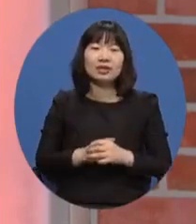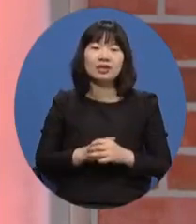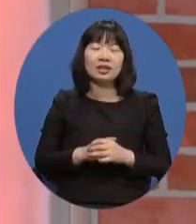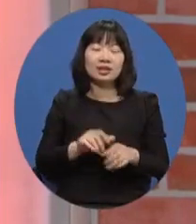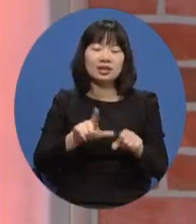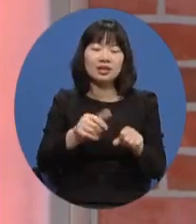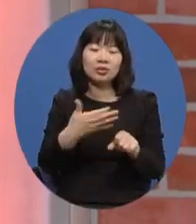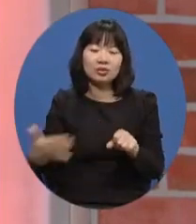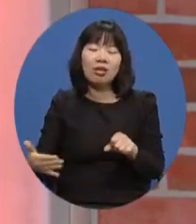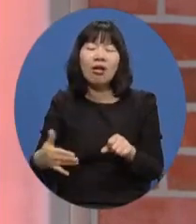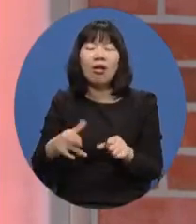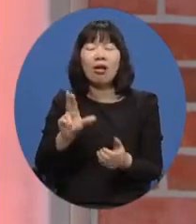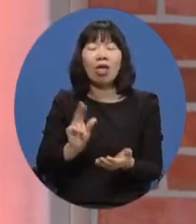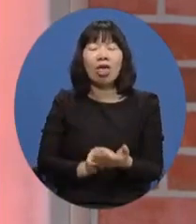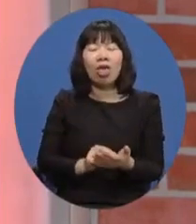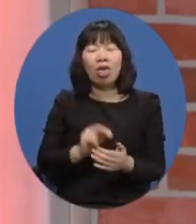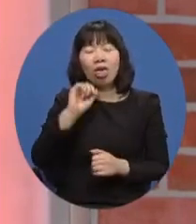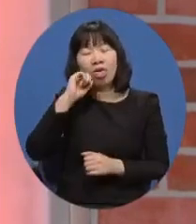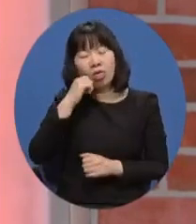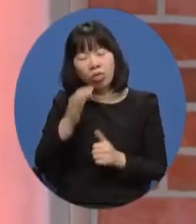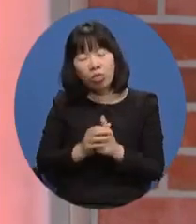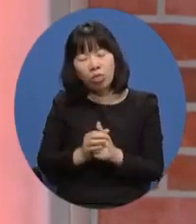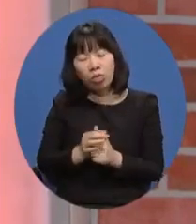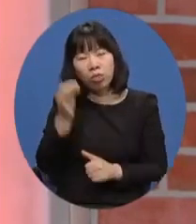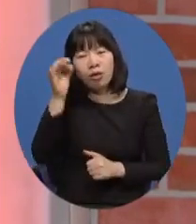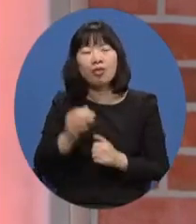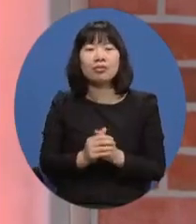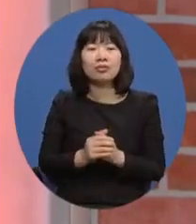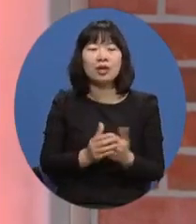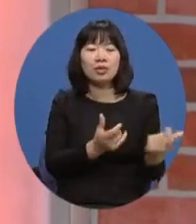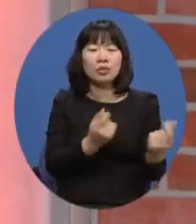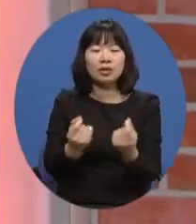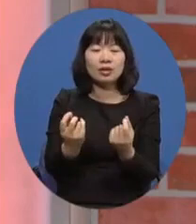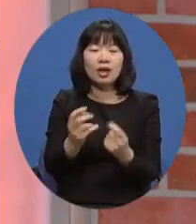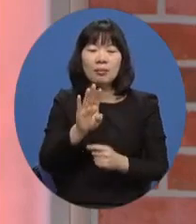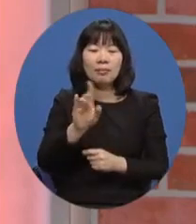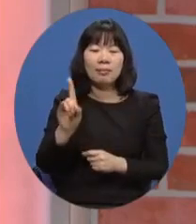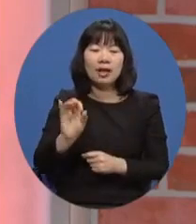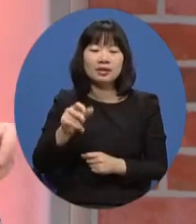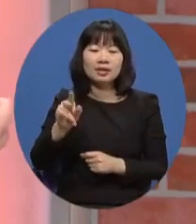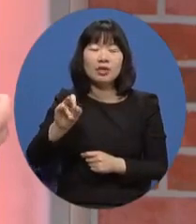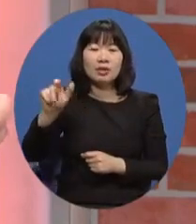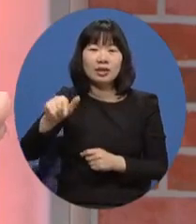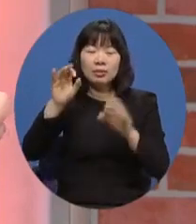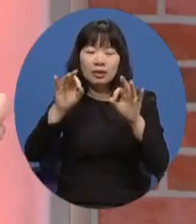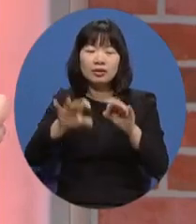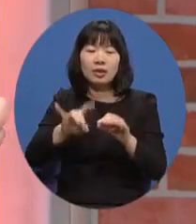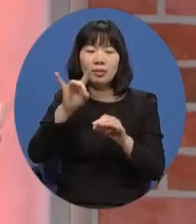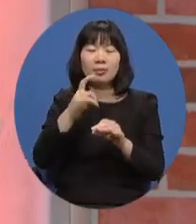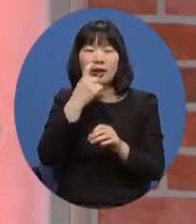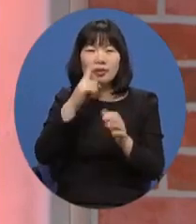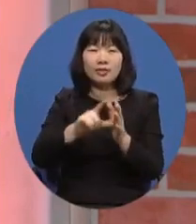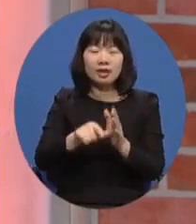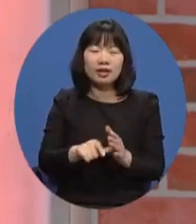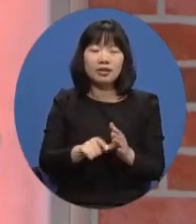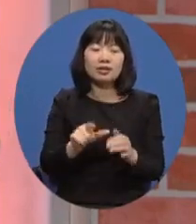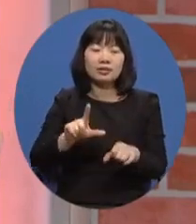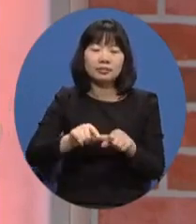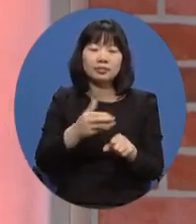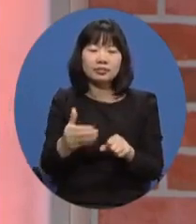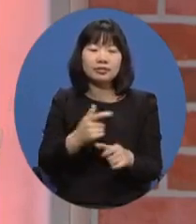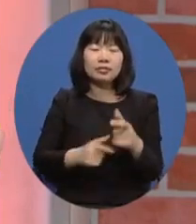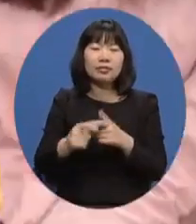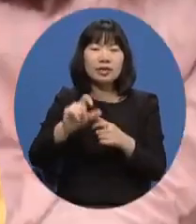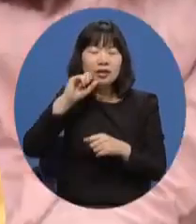날이 갈수록 태산이에요. 날이 갈수록 어려워져요. 난이도가. 똑같은 방정식도 제일 처음에 배울 때와 점점 점더